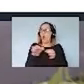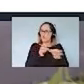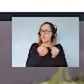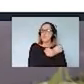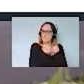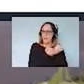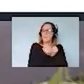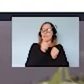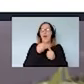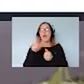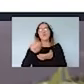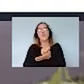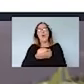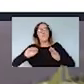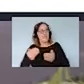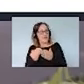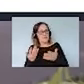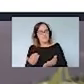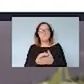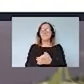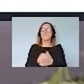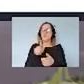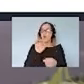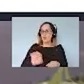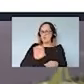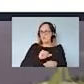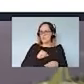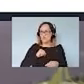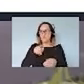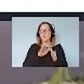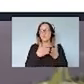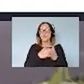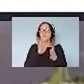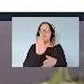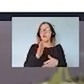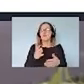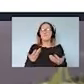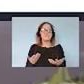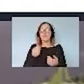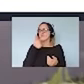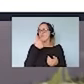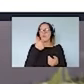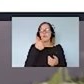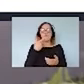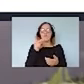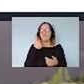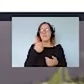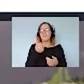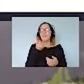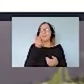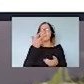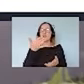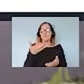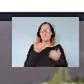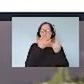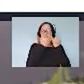jest drukowany, ale jednak rzadziej, to okazało się, że ten podręcznik ma nie jedną, tylko kilka tysięcy